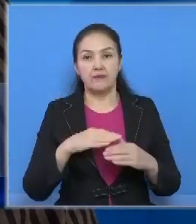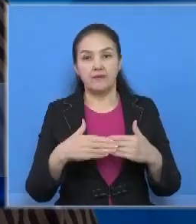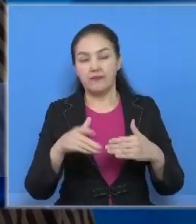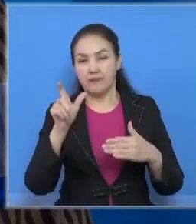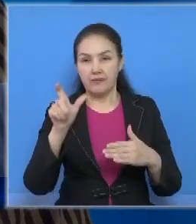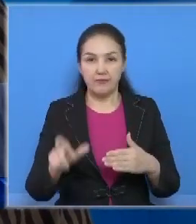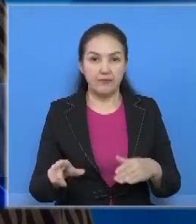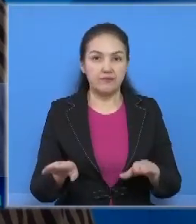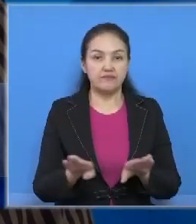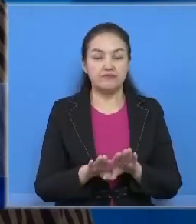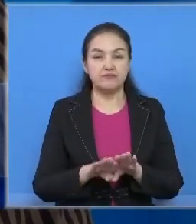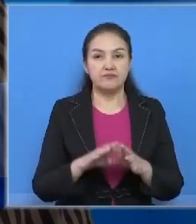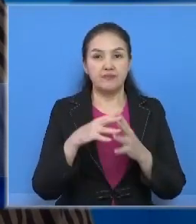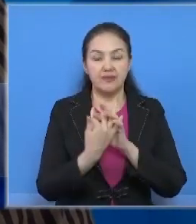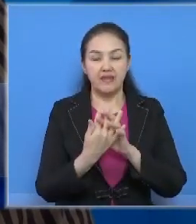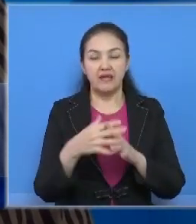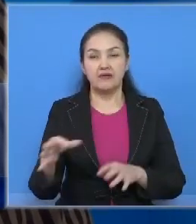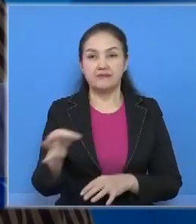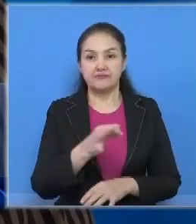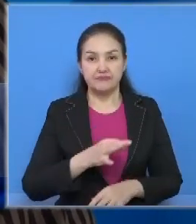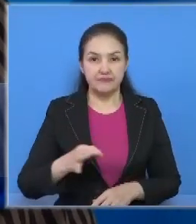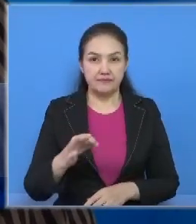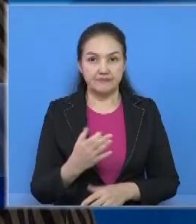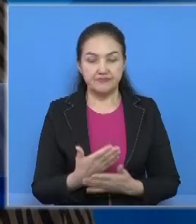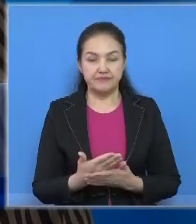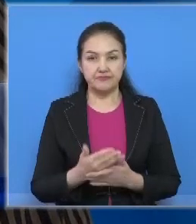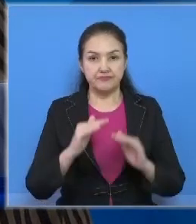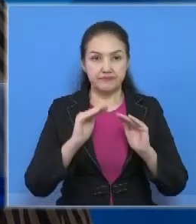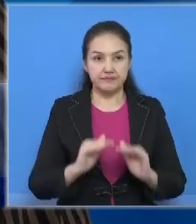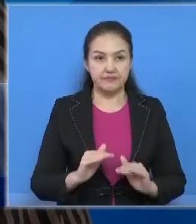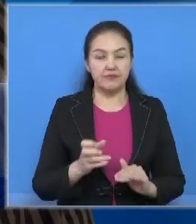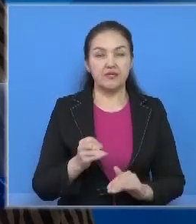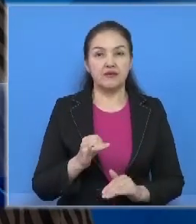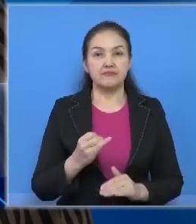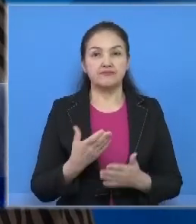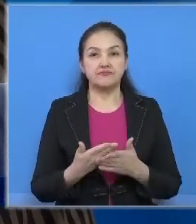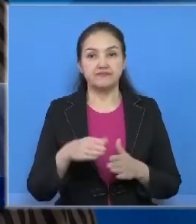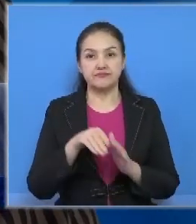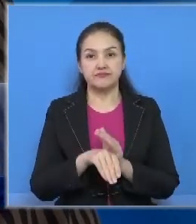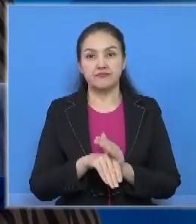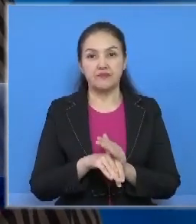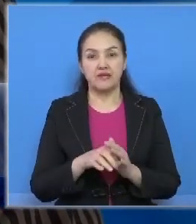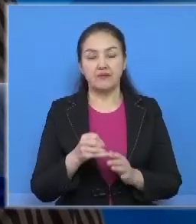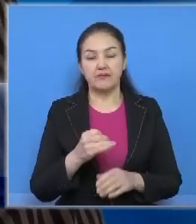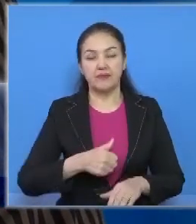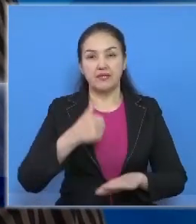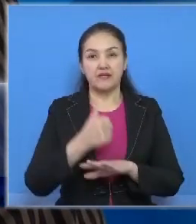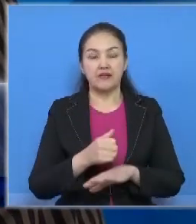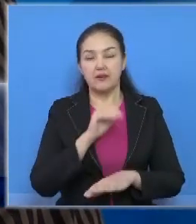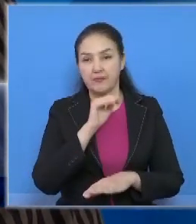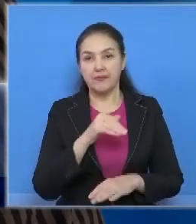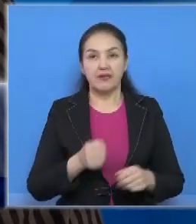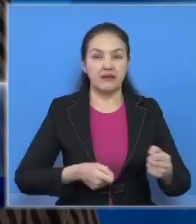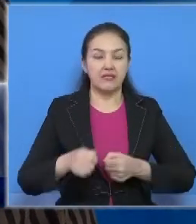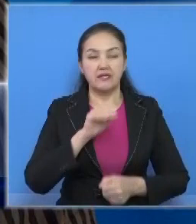түлектерге ауылдық және аудандық деңгейдегі төменгі лауазымдарға, оның ішінде бас мамандар, жетекші